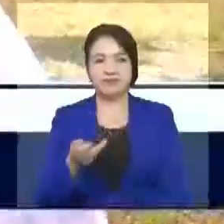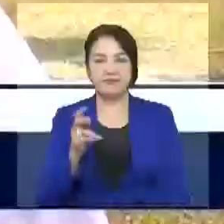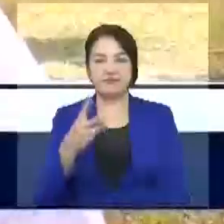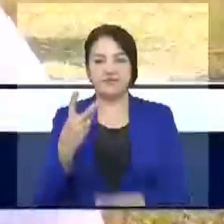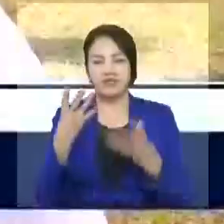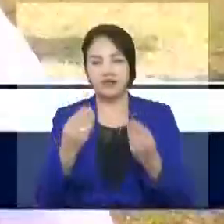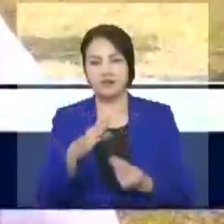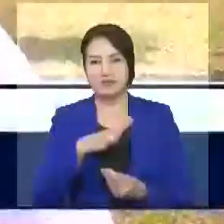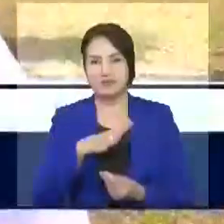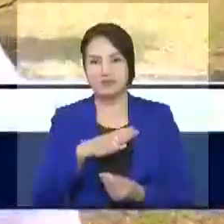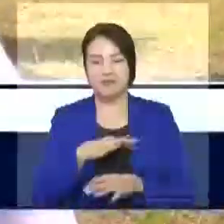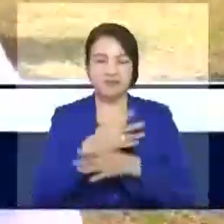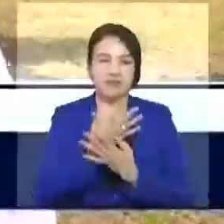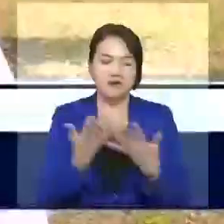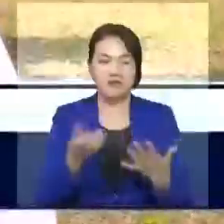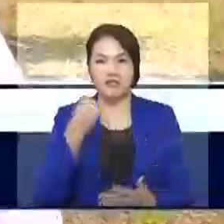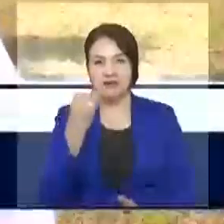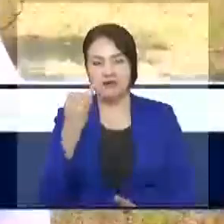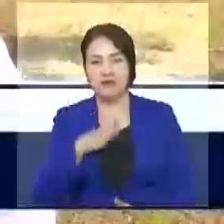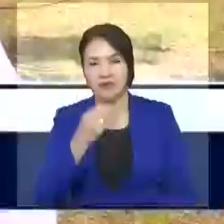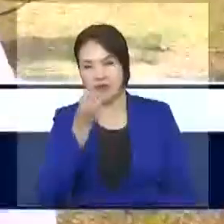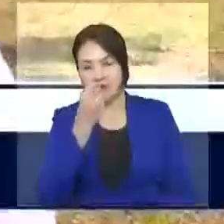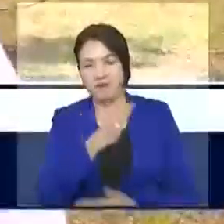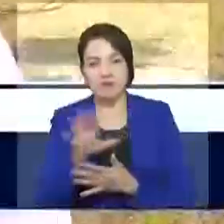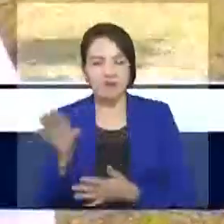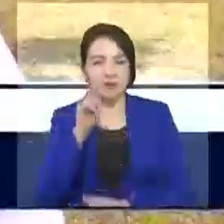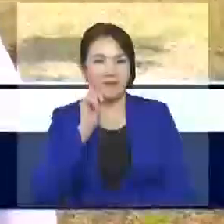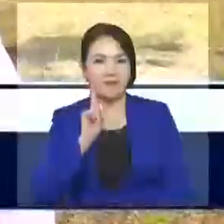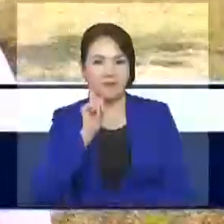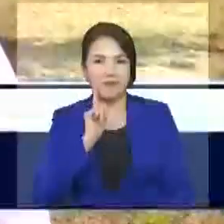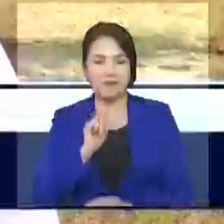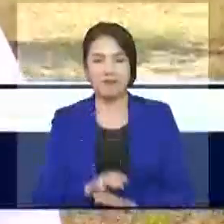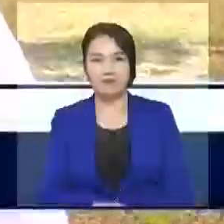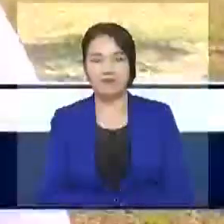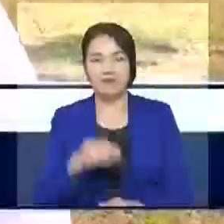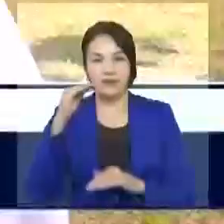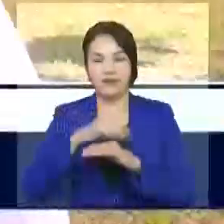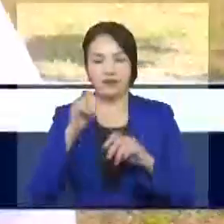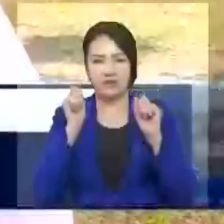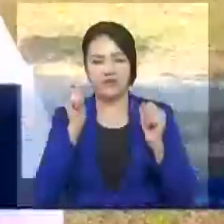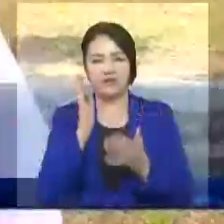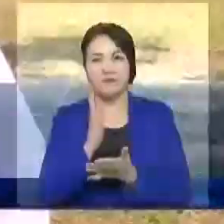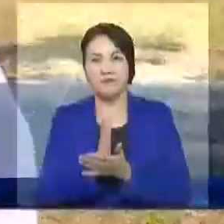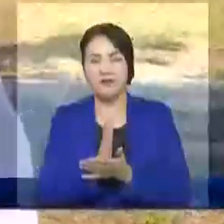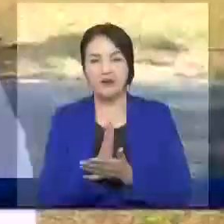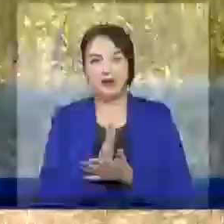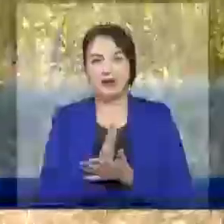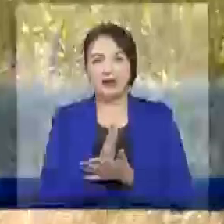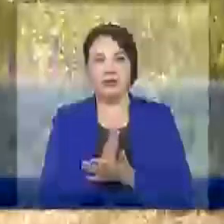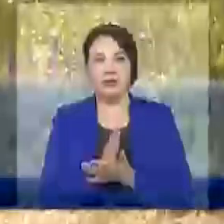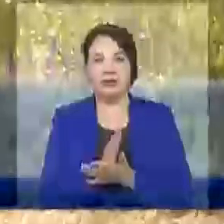екі күн болған, менде неше түрлі қызықтар бар. Тағамдары да, барлығы дәмді. Кешке жақын дискотекасы болады. Ол